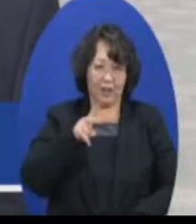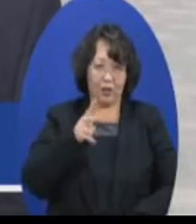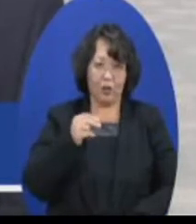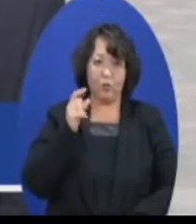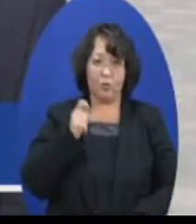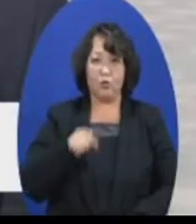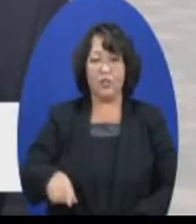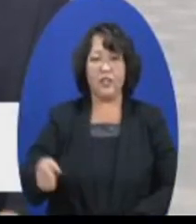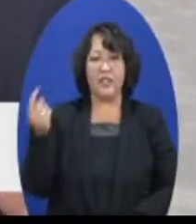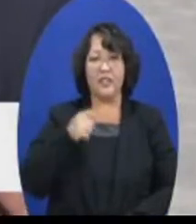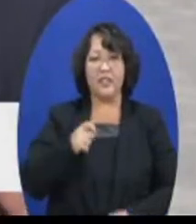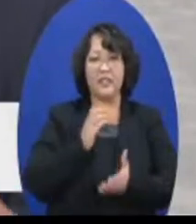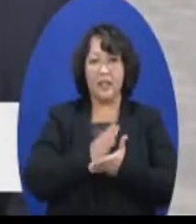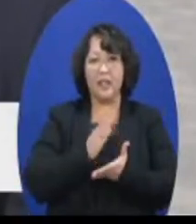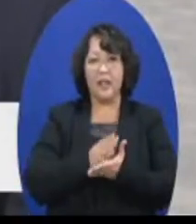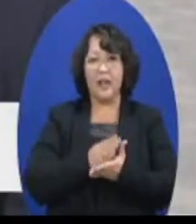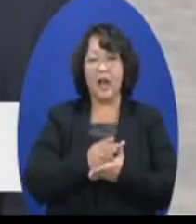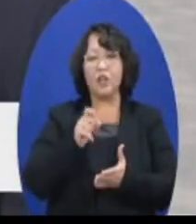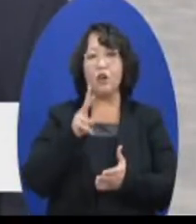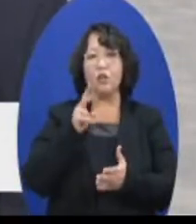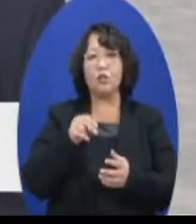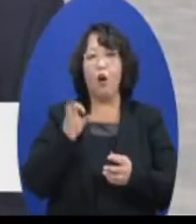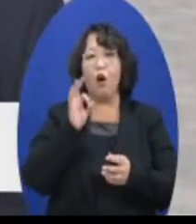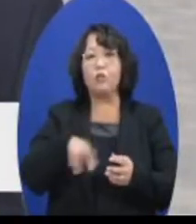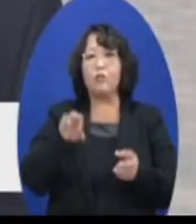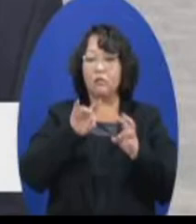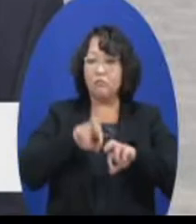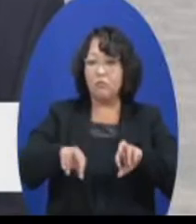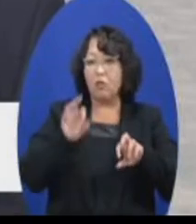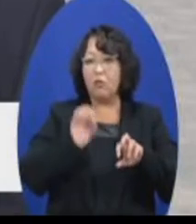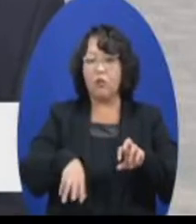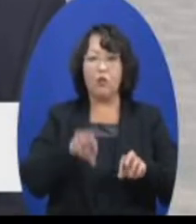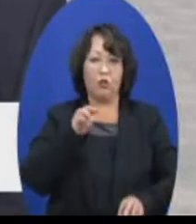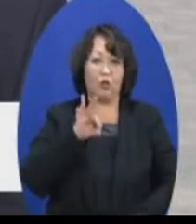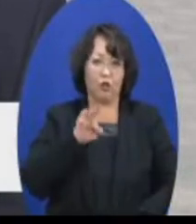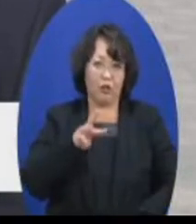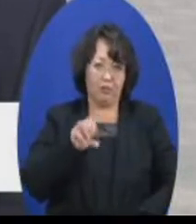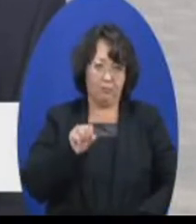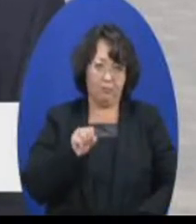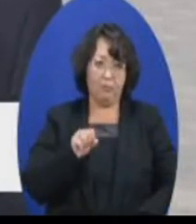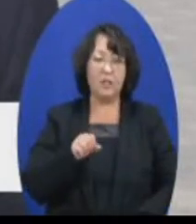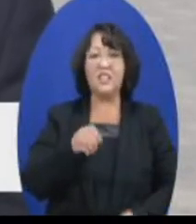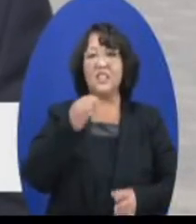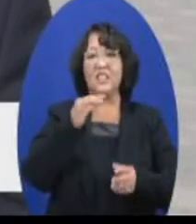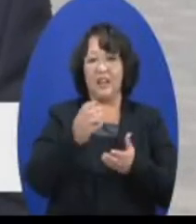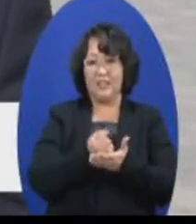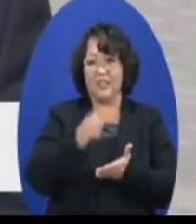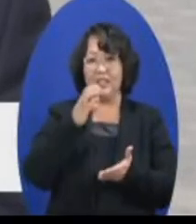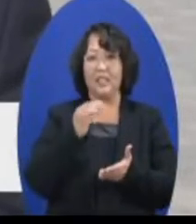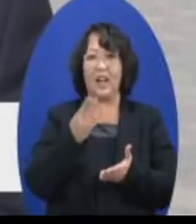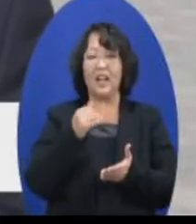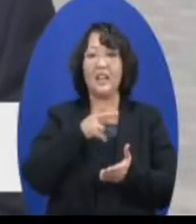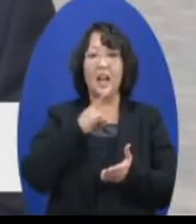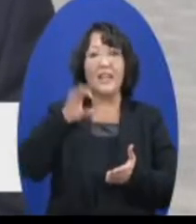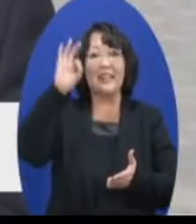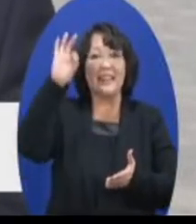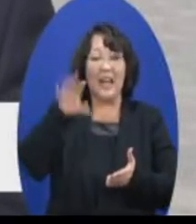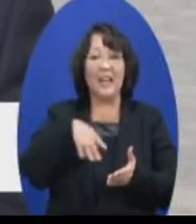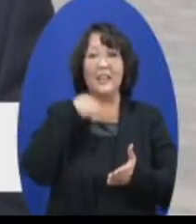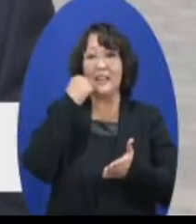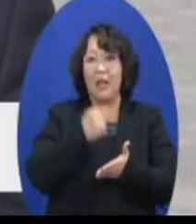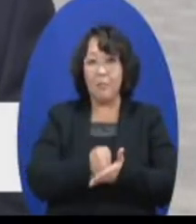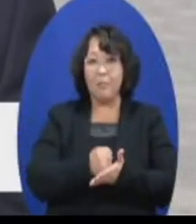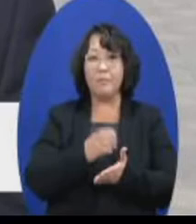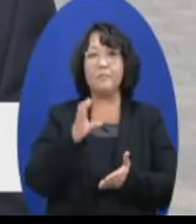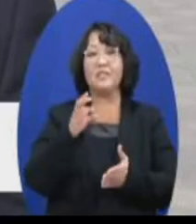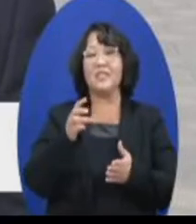өнөөдрийн дэрдсэн байлаа шүү дээ. Археологч олдур боллоо шүү. Түүний тотемүүдний шагаанууд дээр зөвхөн тэр наран тамга чинь,